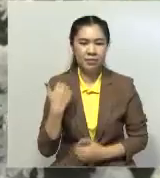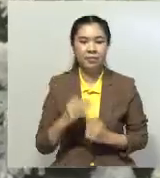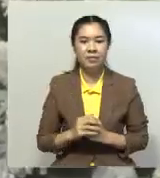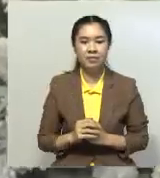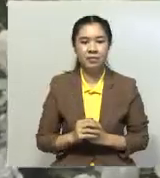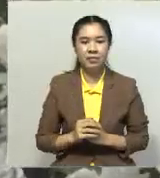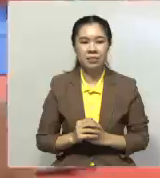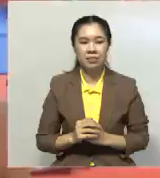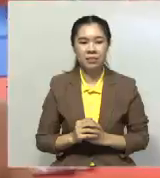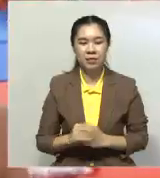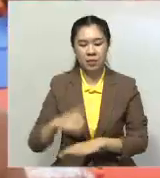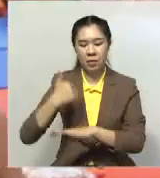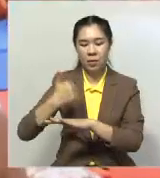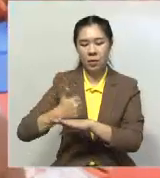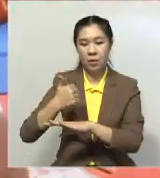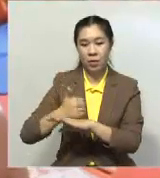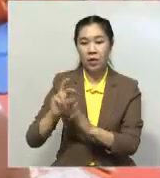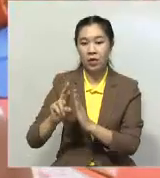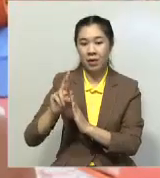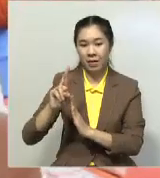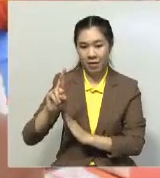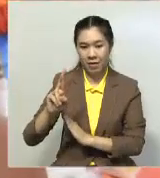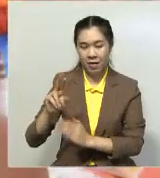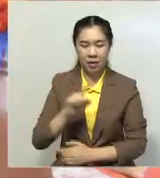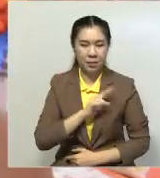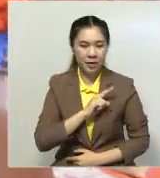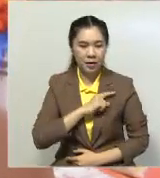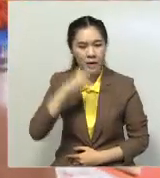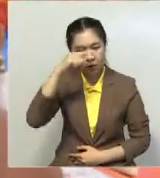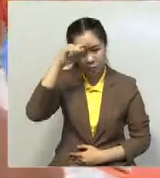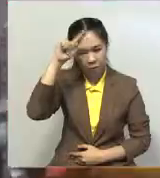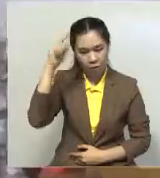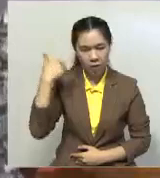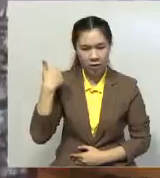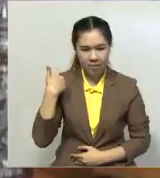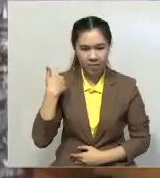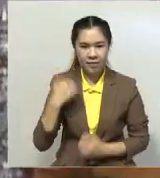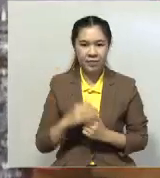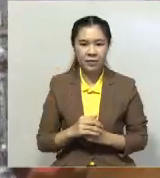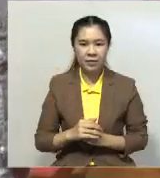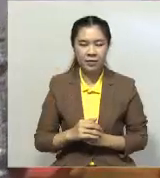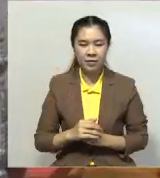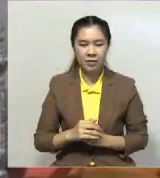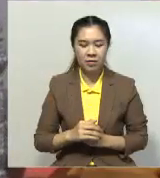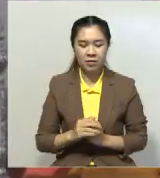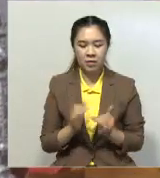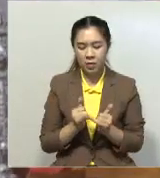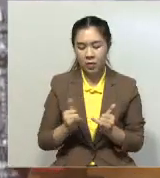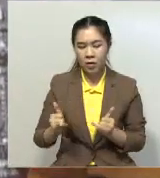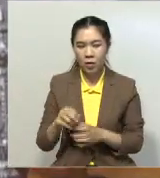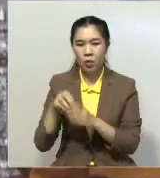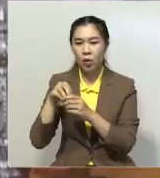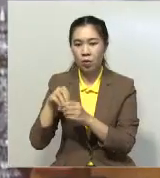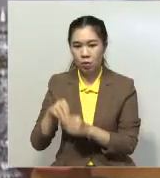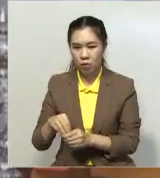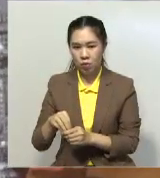ธิวงศ์วิวัฒน์เจ้าคณะอำเภอแม่สายเป็นพระอุปัชฌาย์โดยจะให้สามเณรและพระที่บวชใหม่จำวัดที่วัดพระ